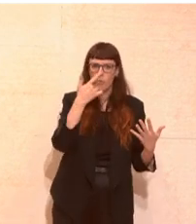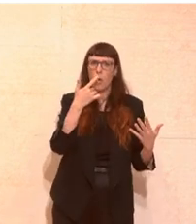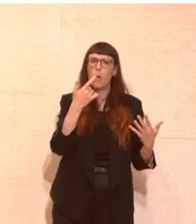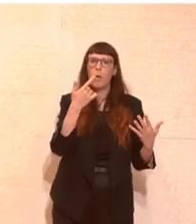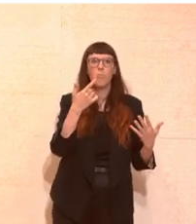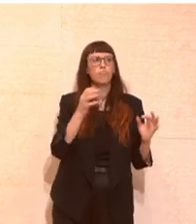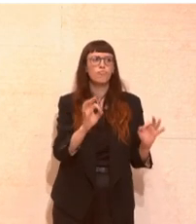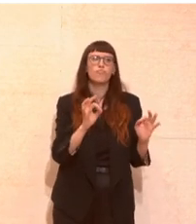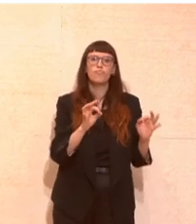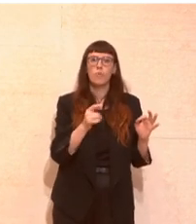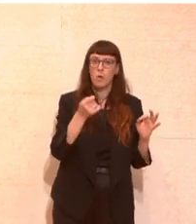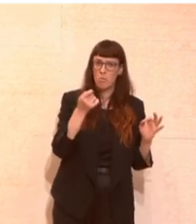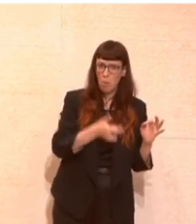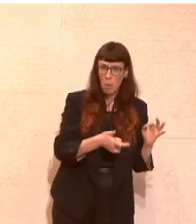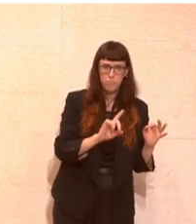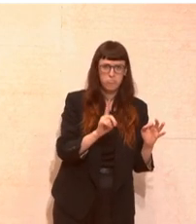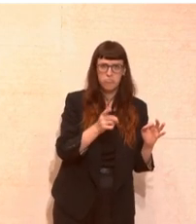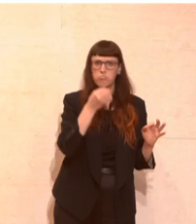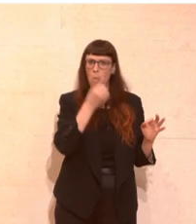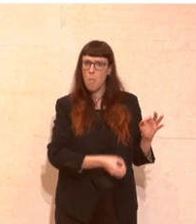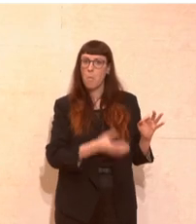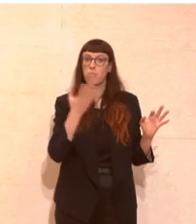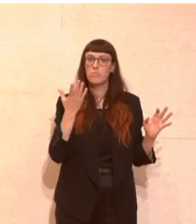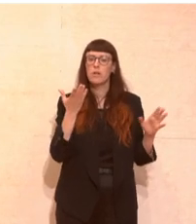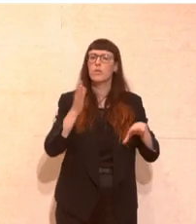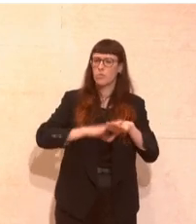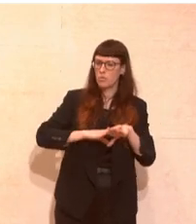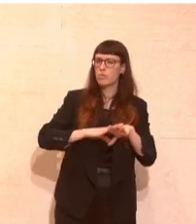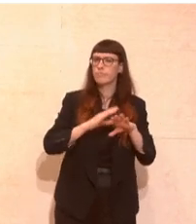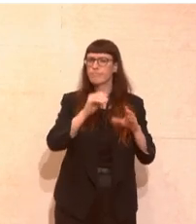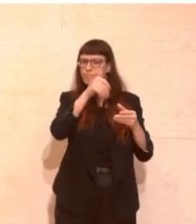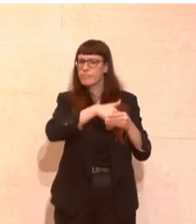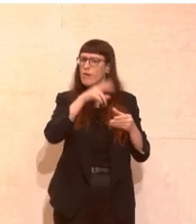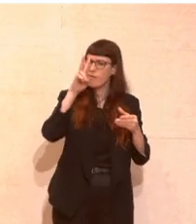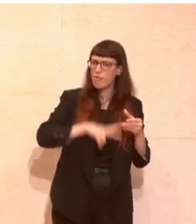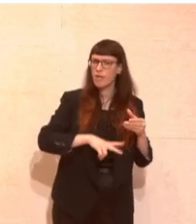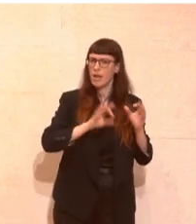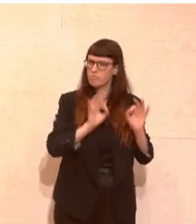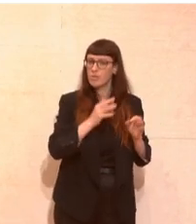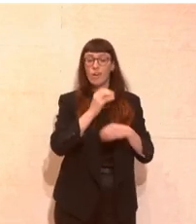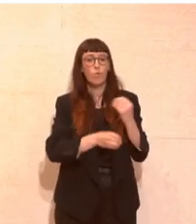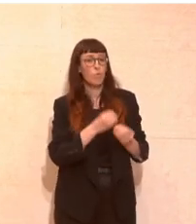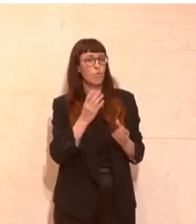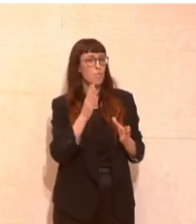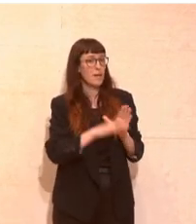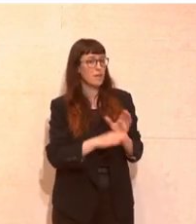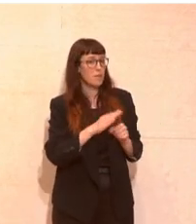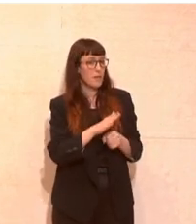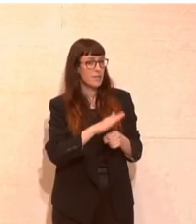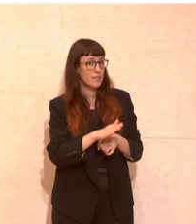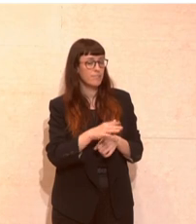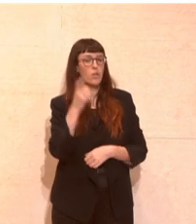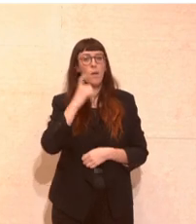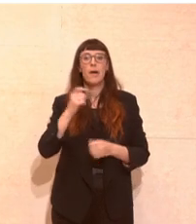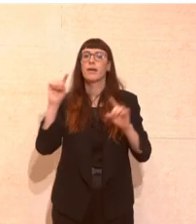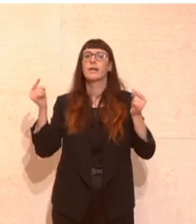ça a des impacts si importants? Je vais vous répondre un peu en images, parce que là, vous voyez la cartographie des États-Unis. États-Unis et en foncé, vous